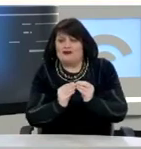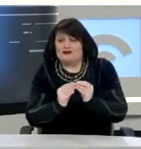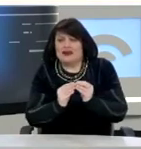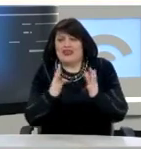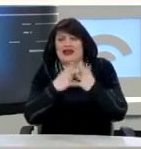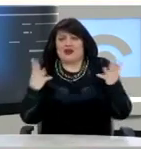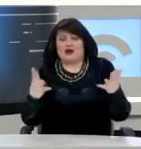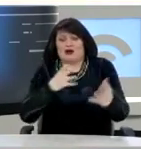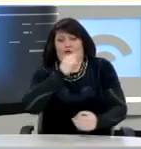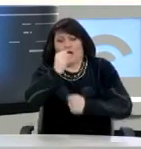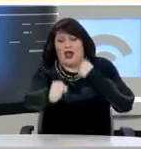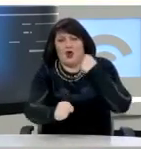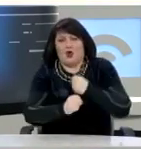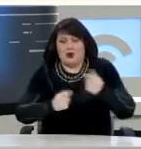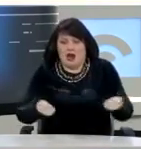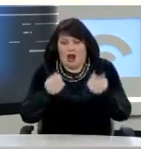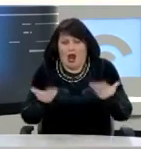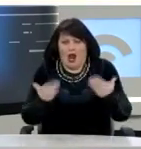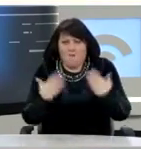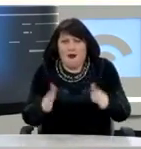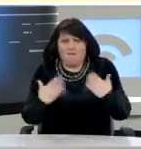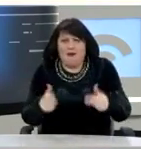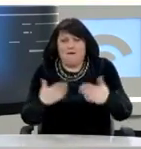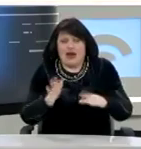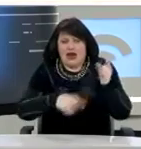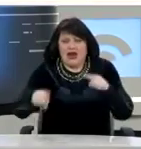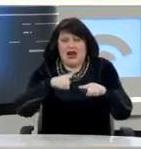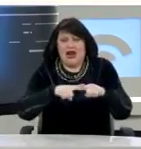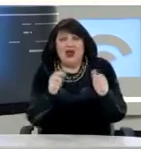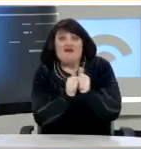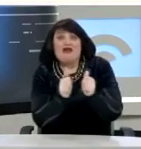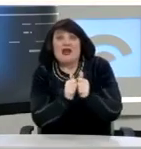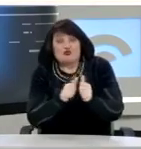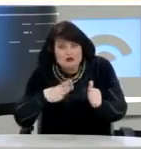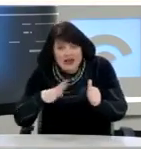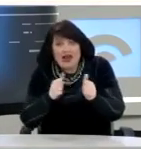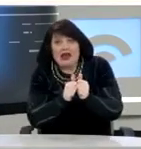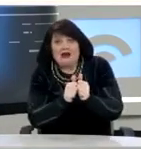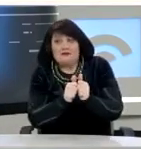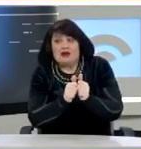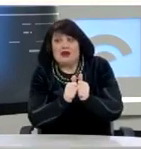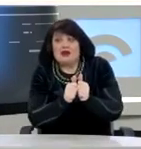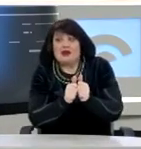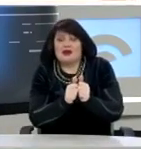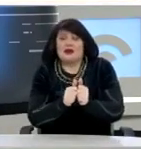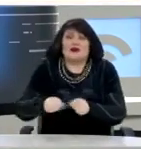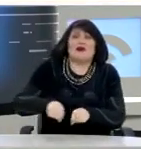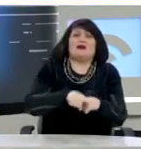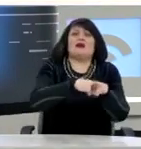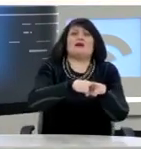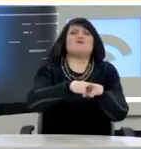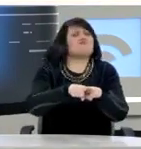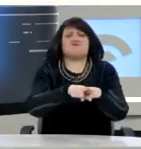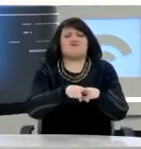19ο αιώνα γίνανε γιατί ο ελληνισμός προτιμούσε να τους έχει φίλους παρά να συμπαρατάσσονται με αυτούς